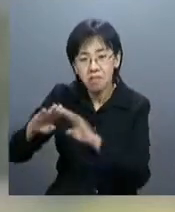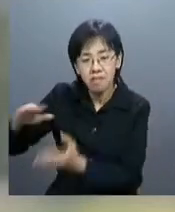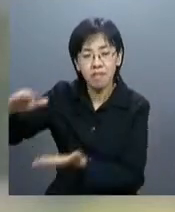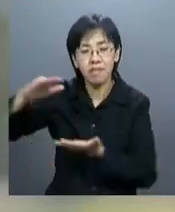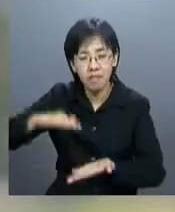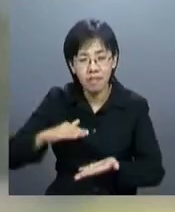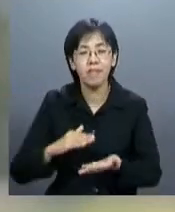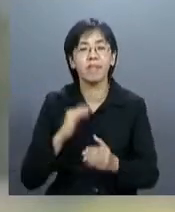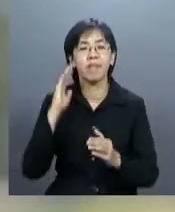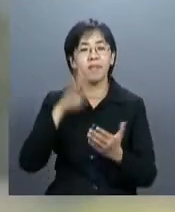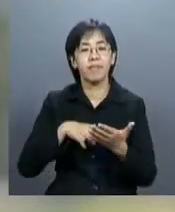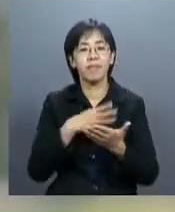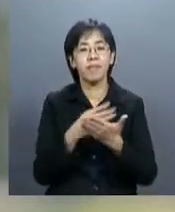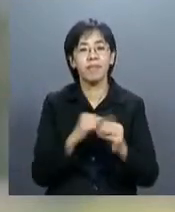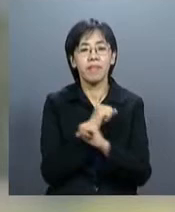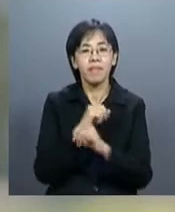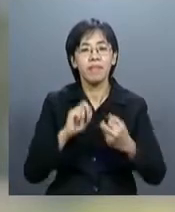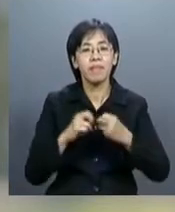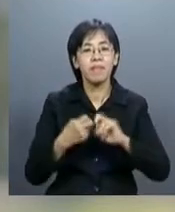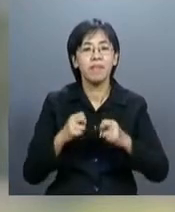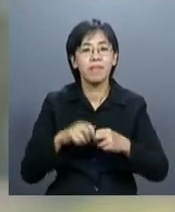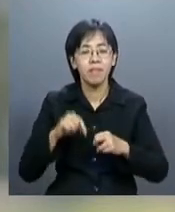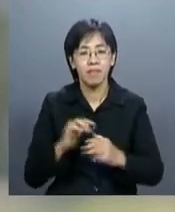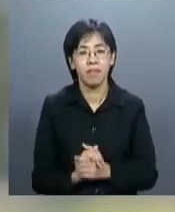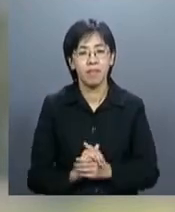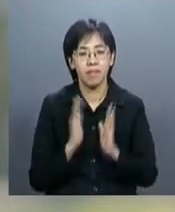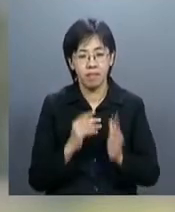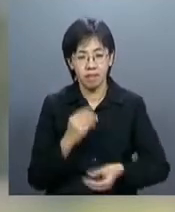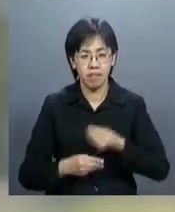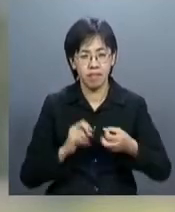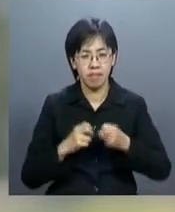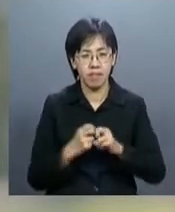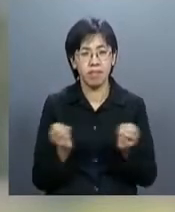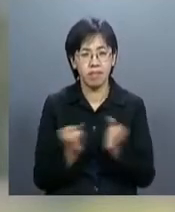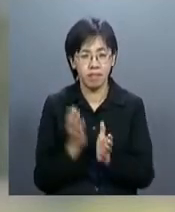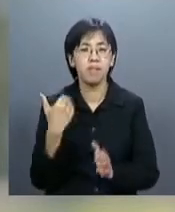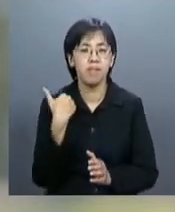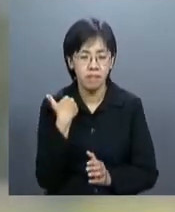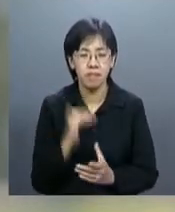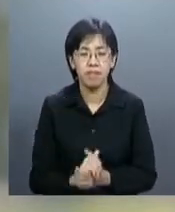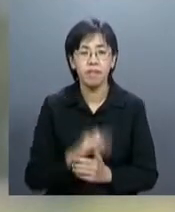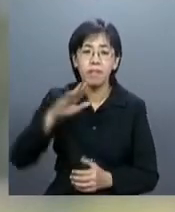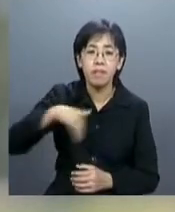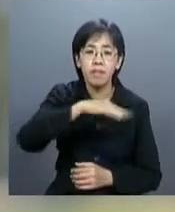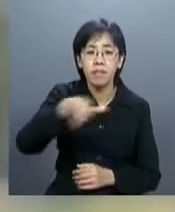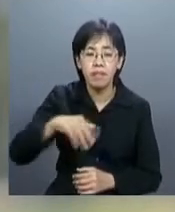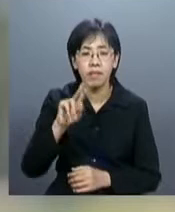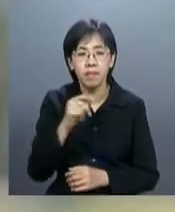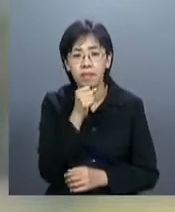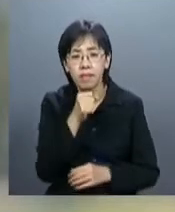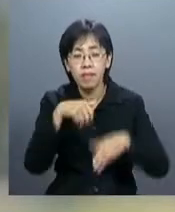ถานการณ์ภัยแล้งที่กำลังเริ่มต้นขึ้นค่ะซึ่งแม่ค้าที่นี่ก็ได้รับผลกระทบเช่นเดียวกันนะคะคุณผู้ชมสามารถเป็นนักข่าวพ